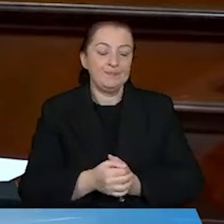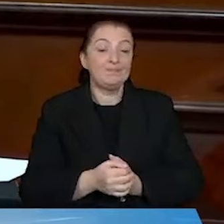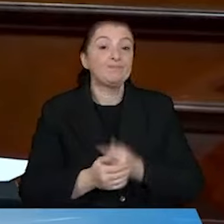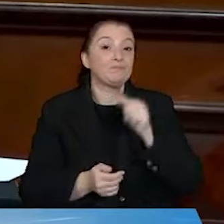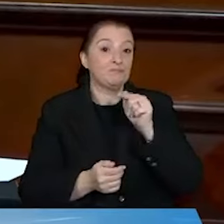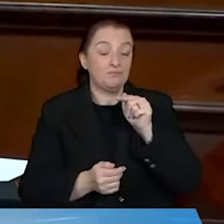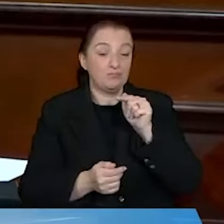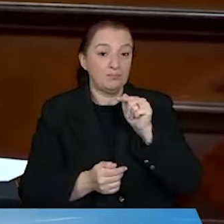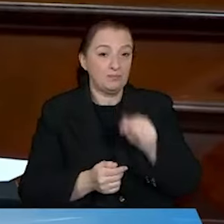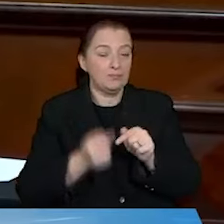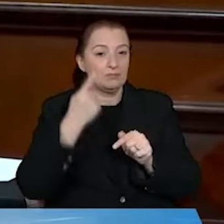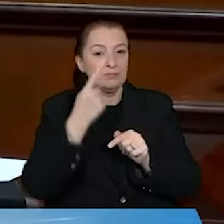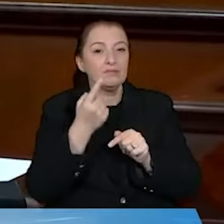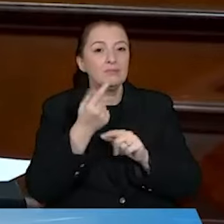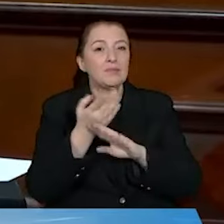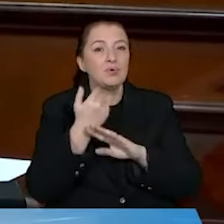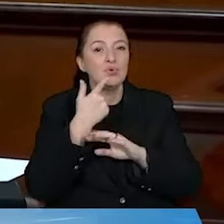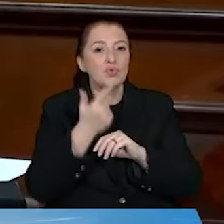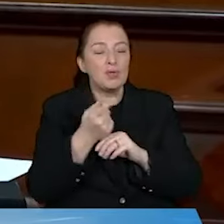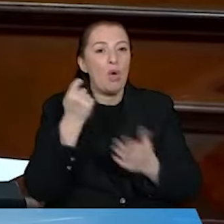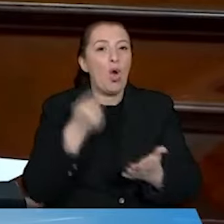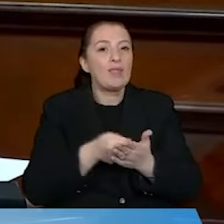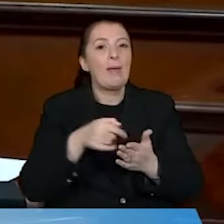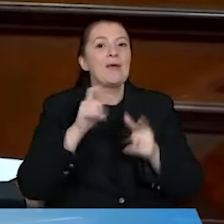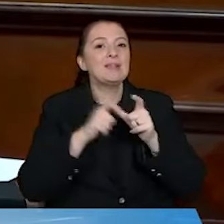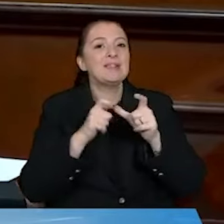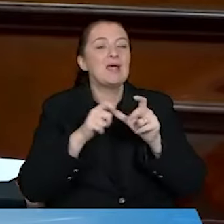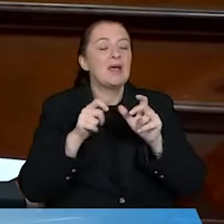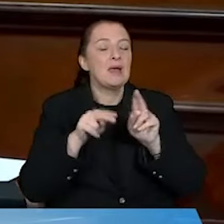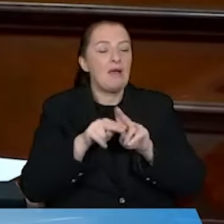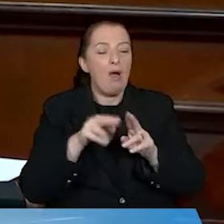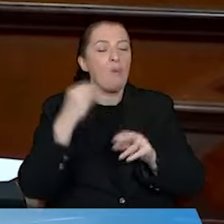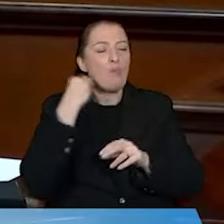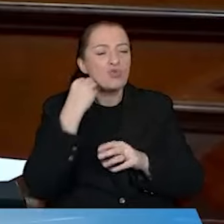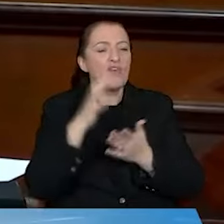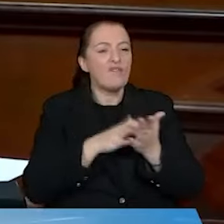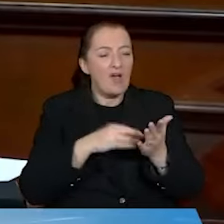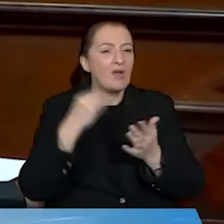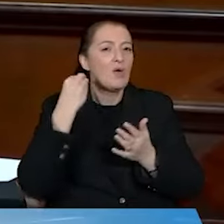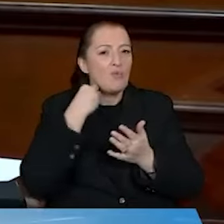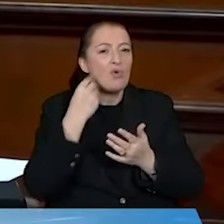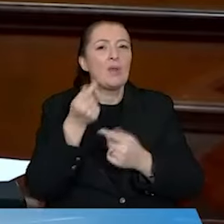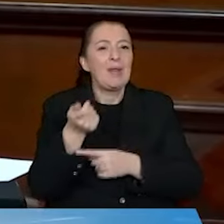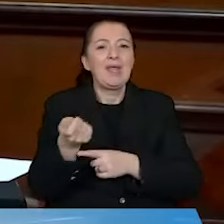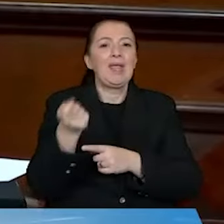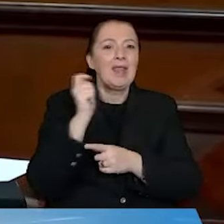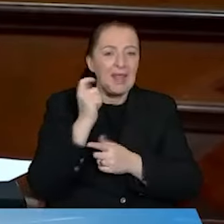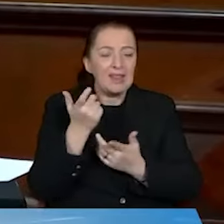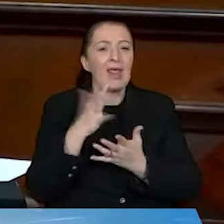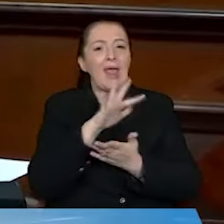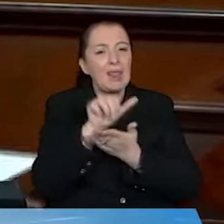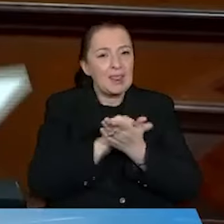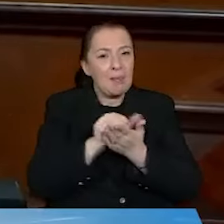Tabii bunun üzerine demin söyledim, ödenmeyen SSK borçları, vergi borçları, leasing yoluyla çekilen krediler